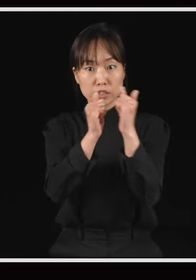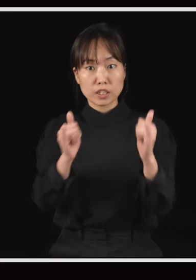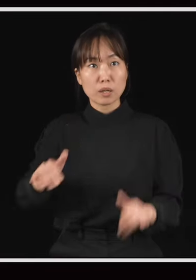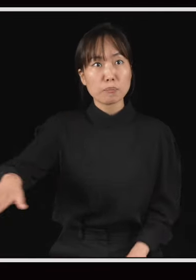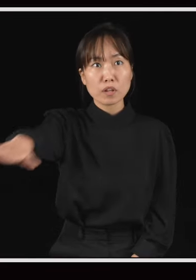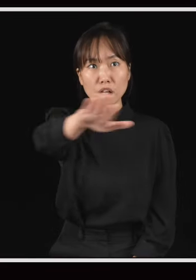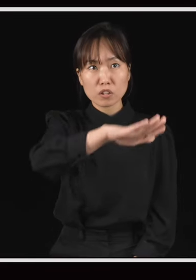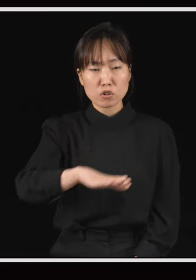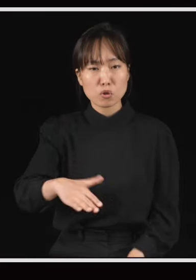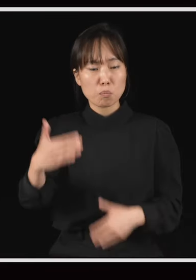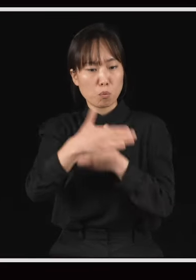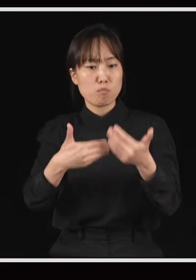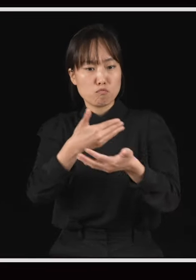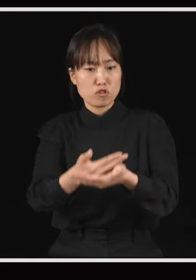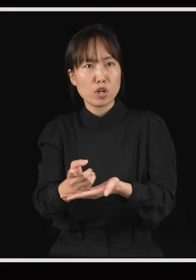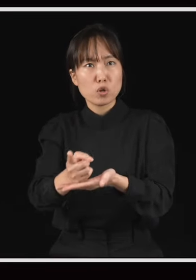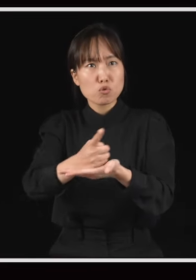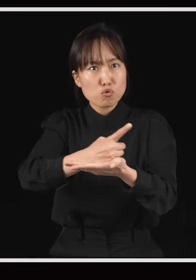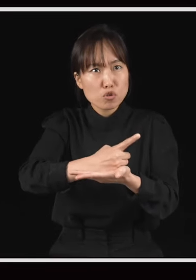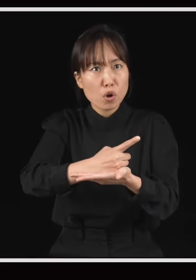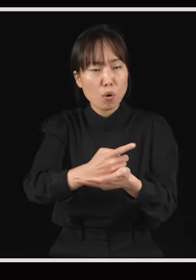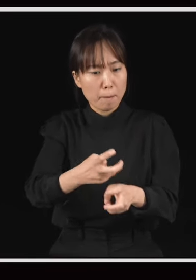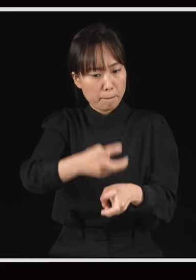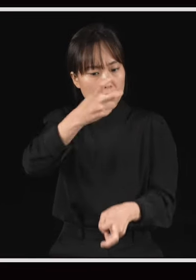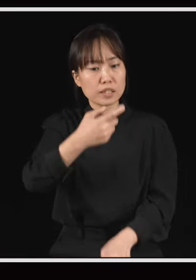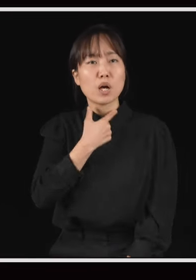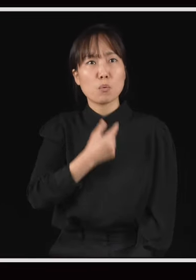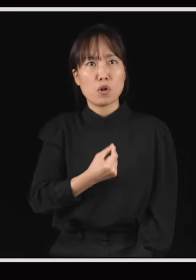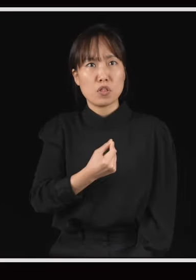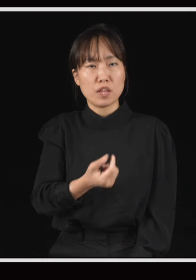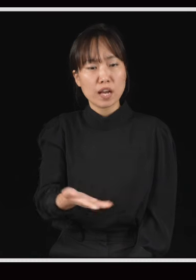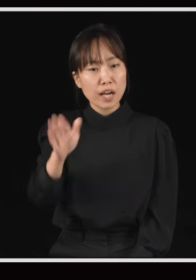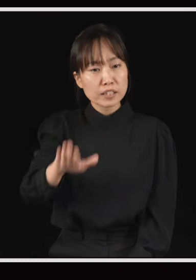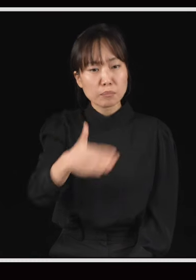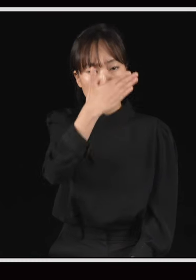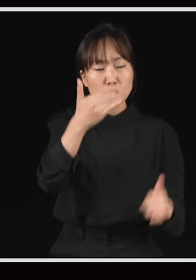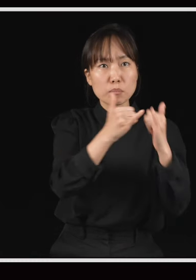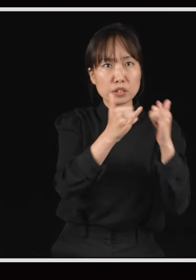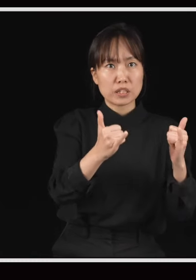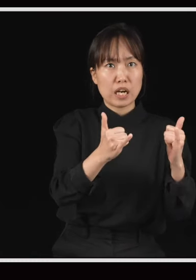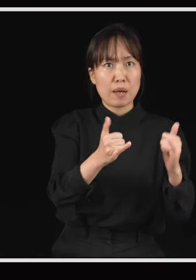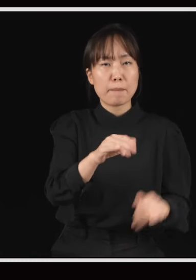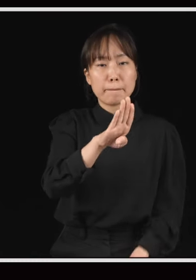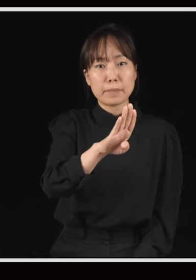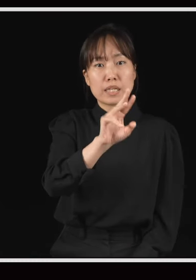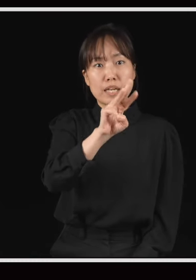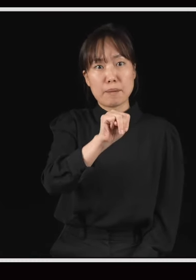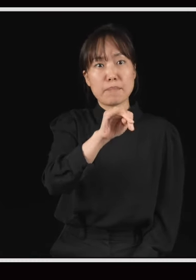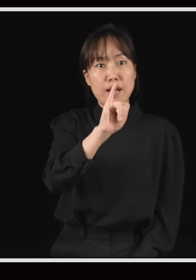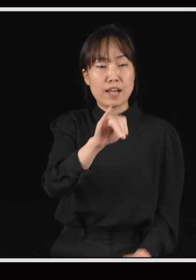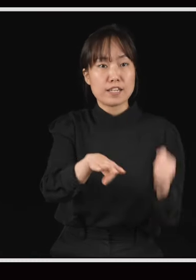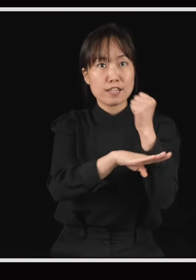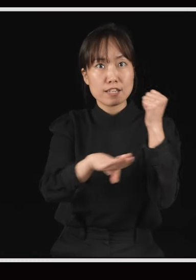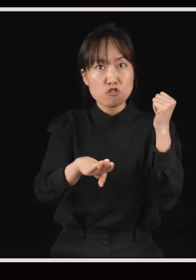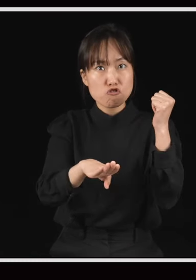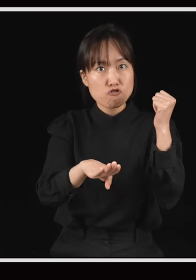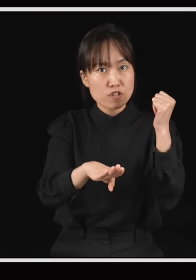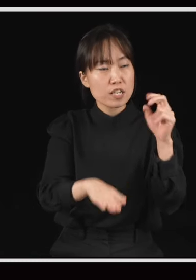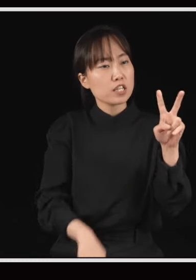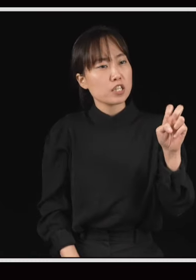너무 많은 분들이 너무 많이 빼려고 하세요. 근데 대략 젊은 사람들은 체중이 21에서 BMI